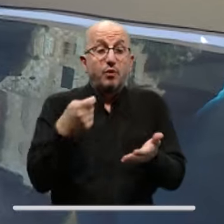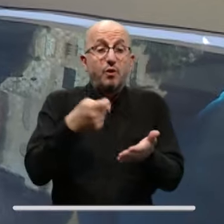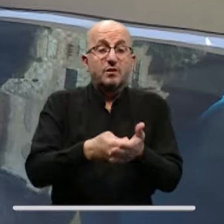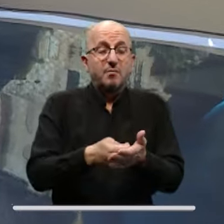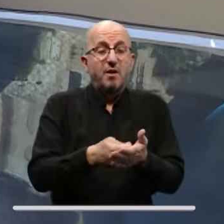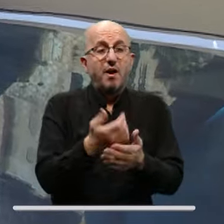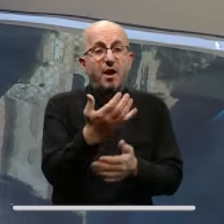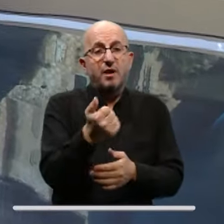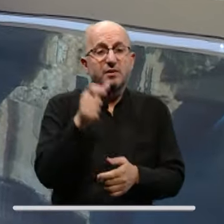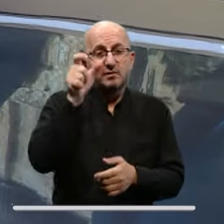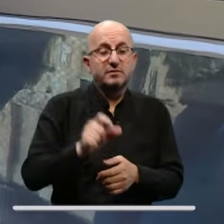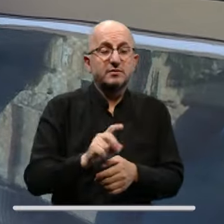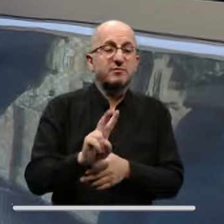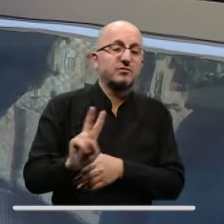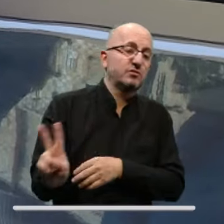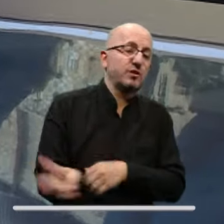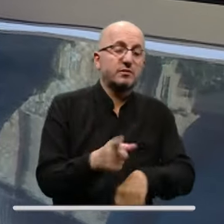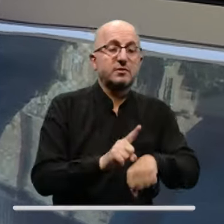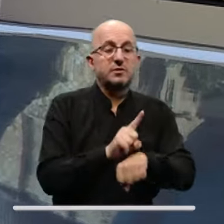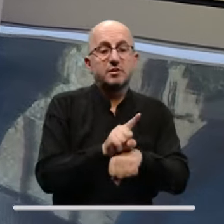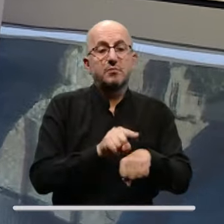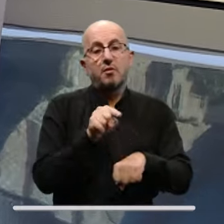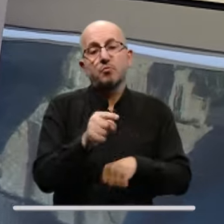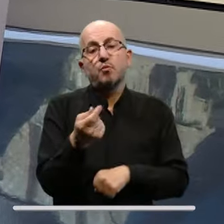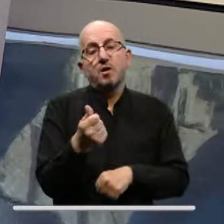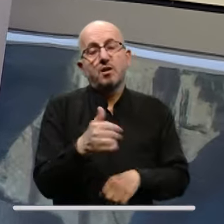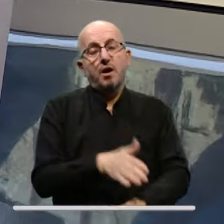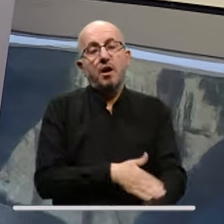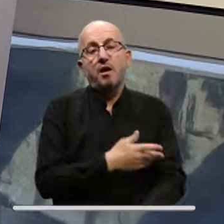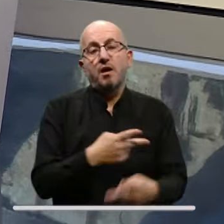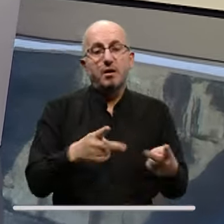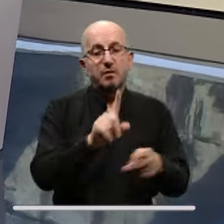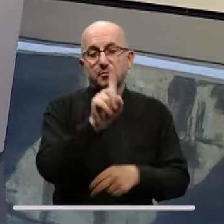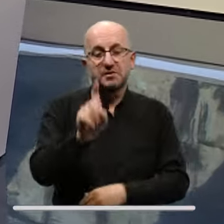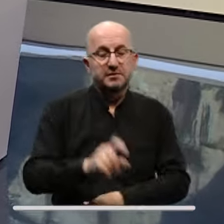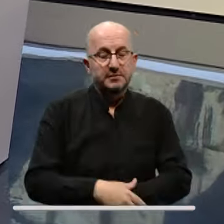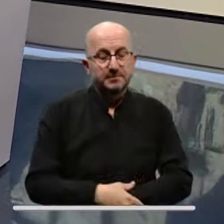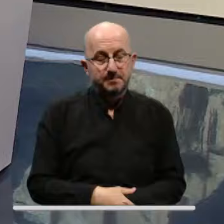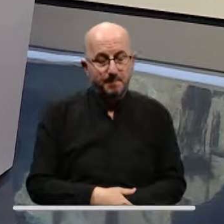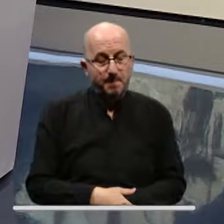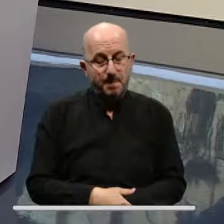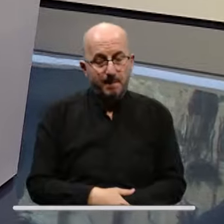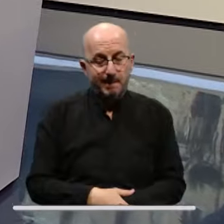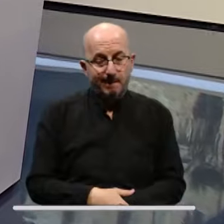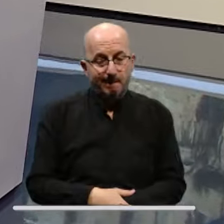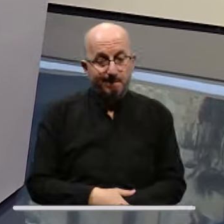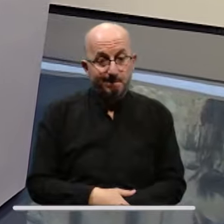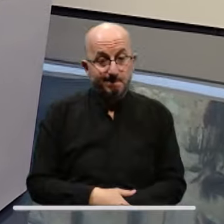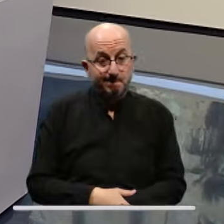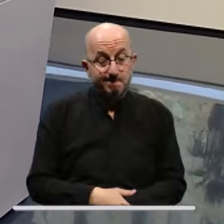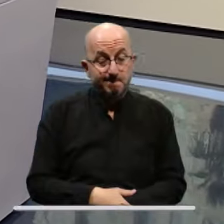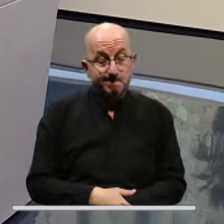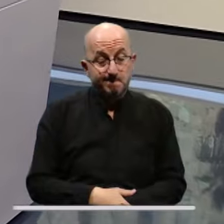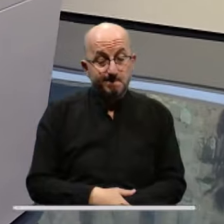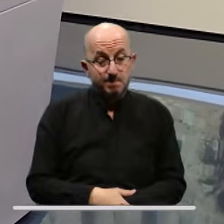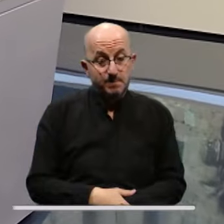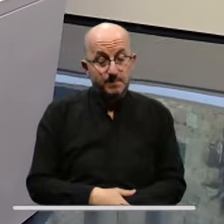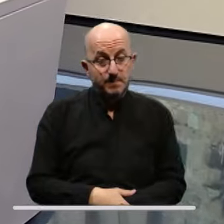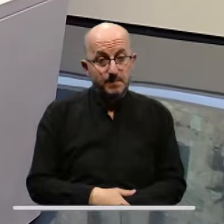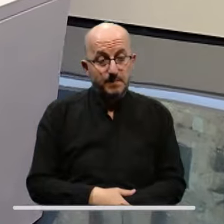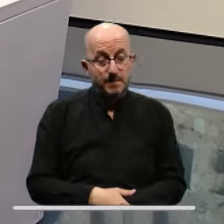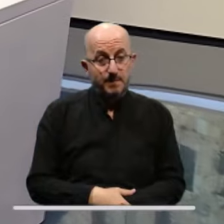alan kişi cayıldığı zaman helal midir? Eyvallah. Soralım efendim. İzmir'e selam ediyoruz. Hayırlı, bereketli akşamlar diler. Sizden de dua